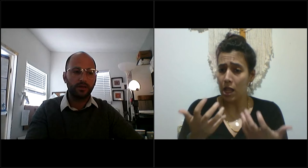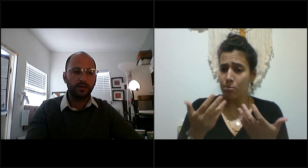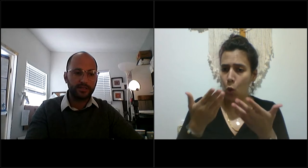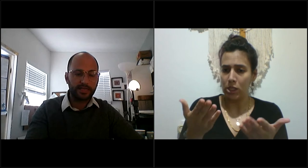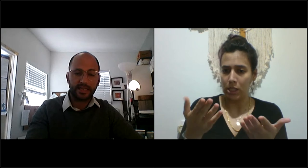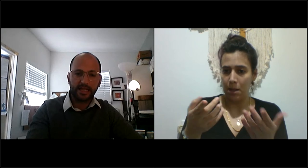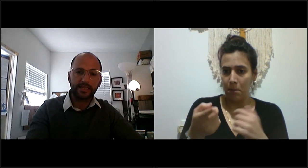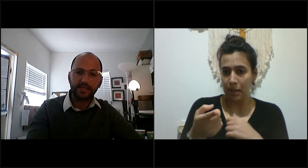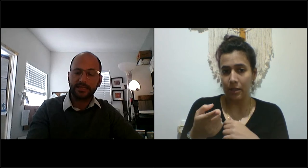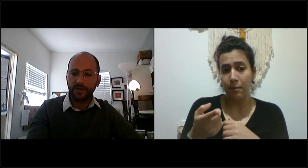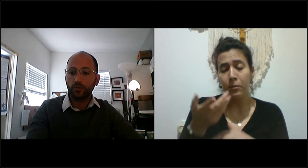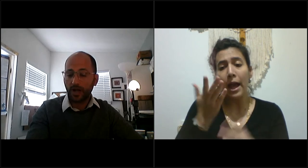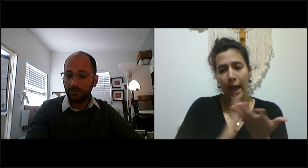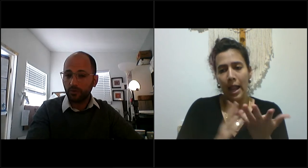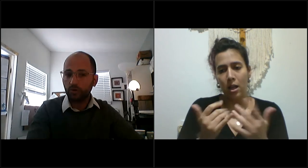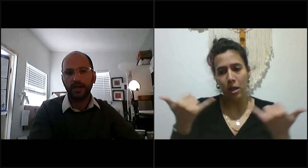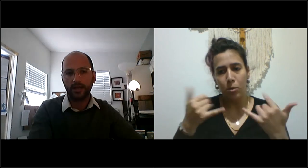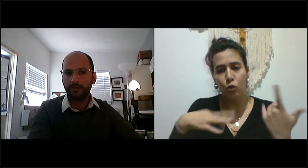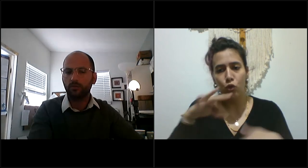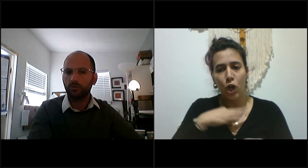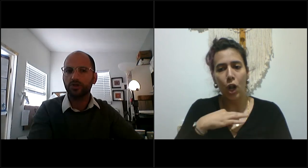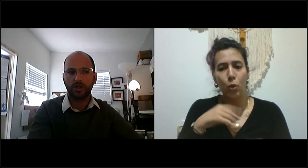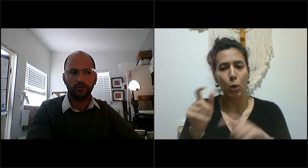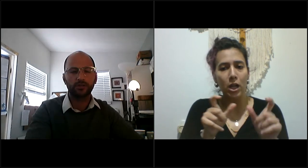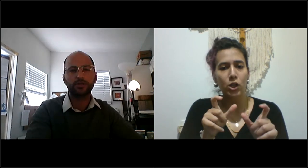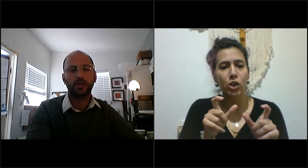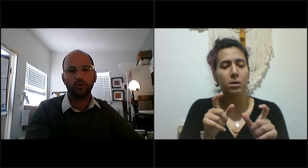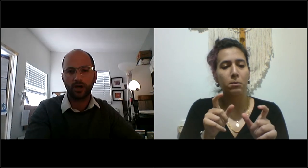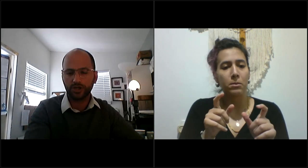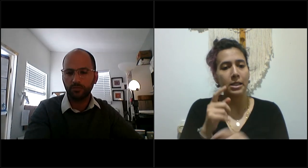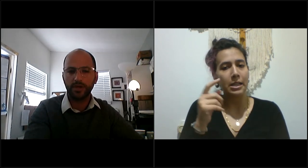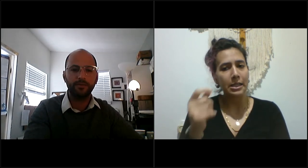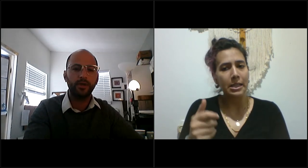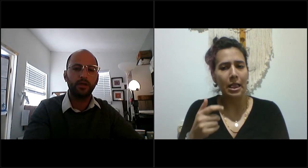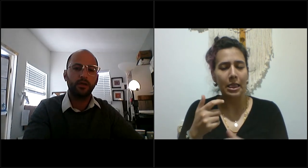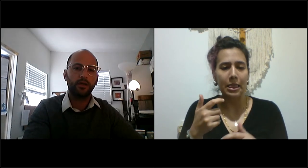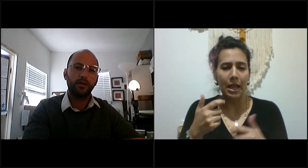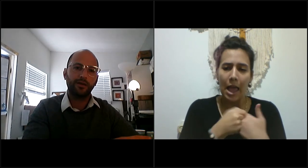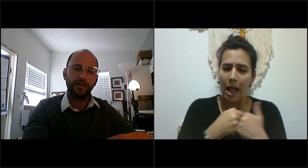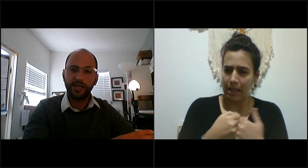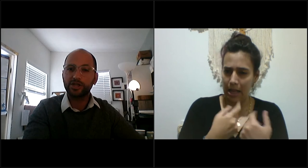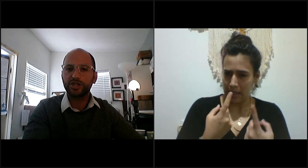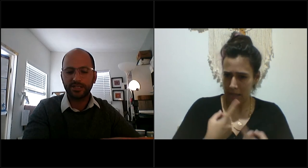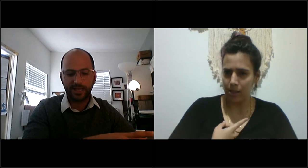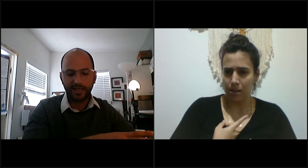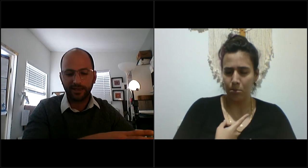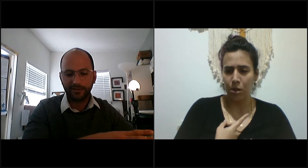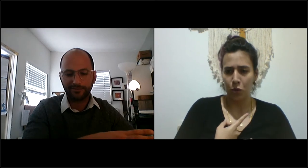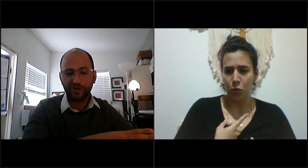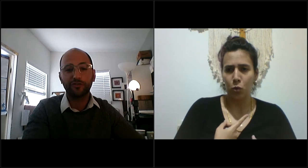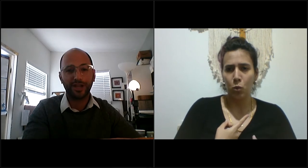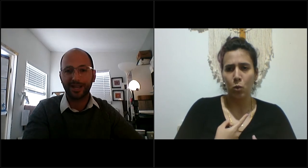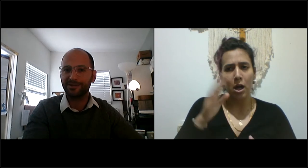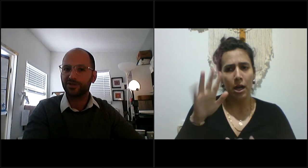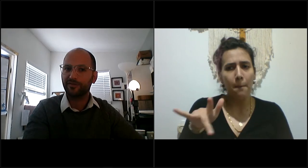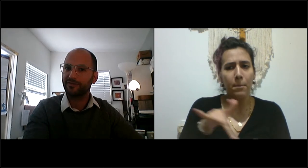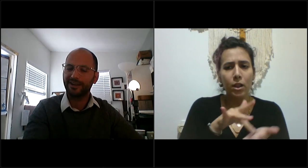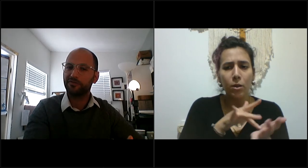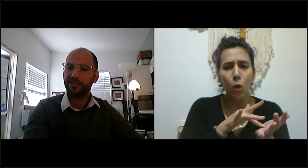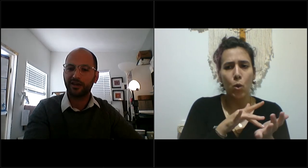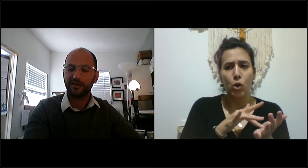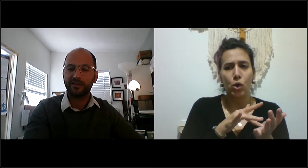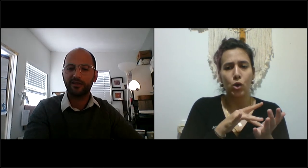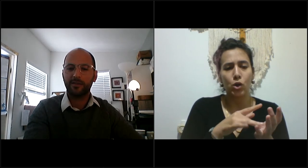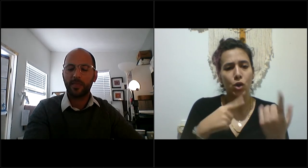כאנשים, זה קצת לאתגר את עצמנו גם במקומות כאלה, גם במקומות שאנחנו יודעים שאנחנו חלשים בהם, יש לזה שווי כלכלי